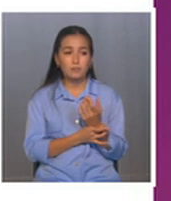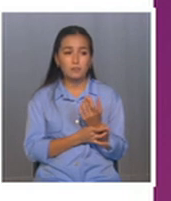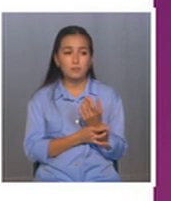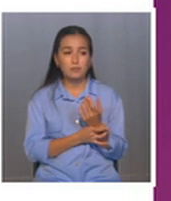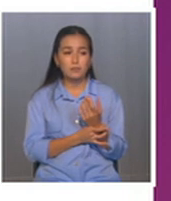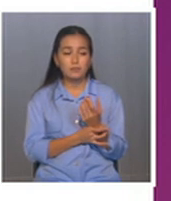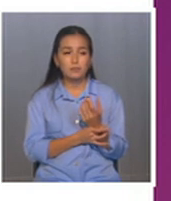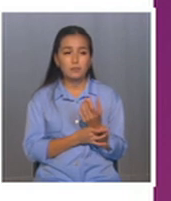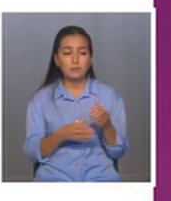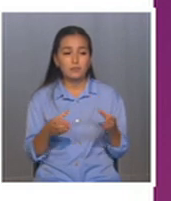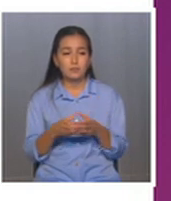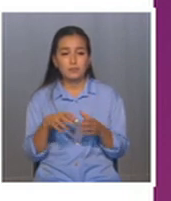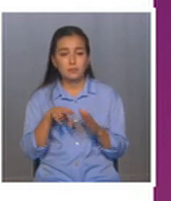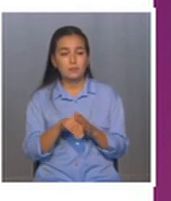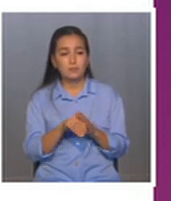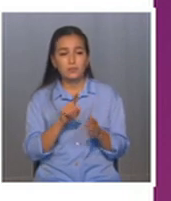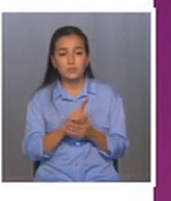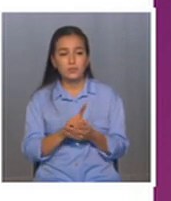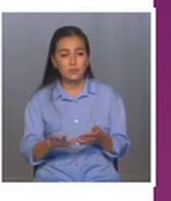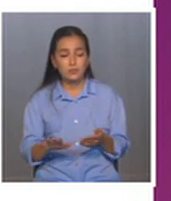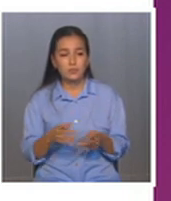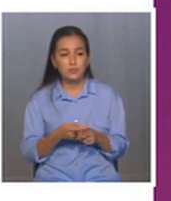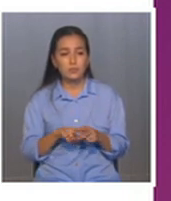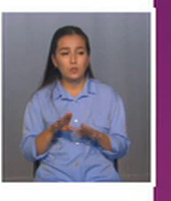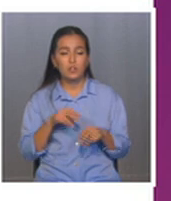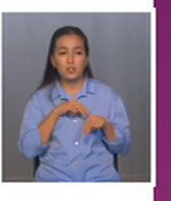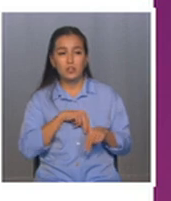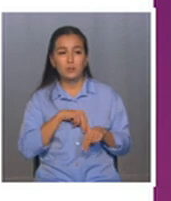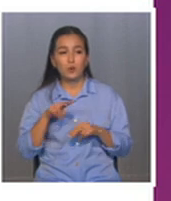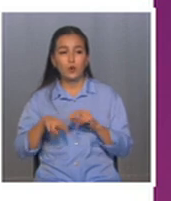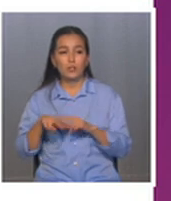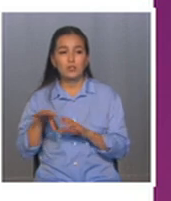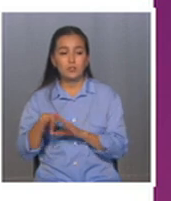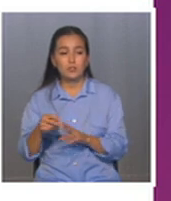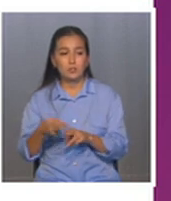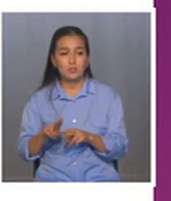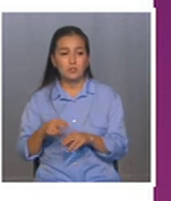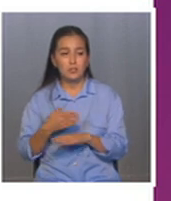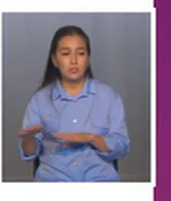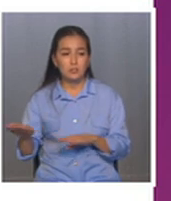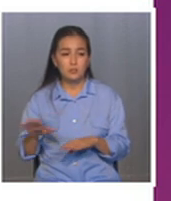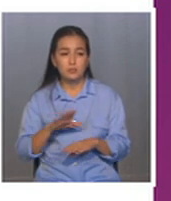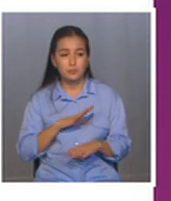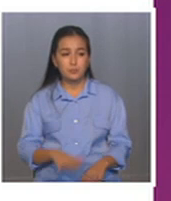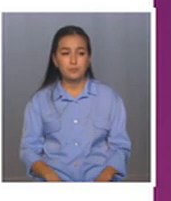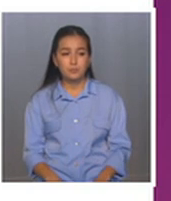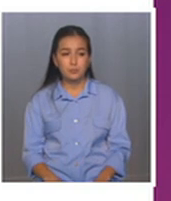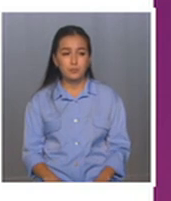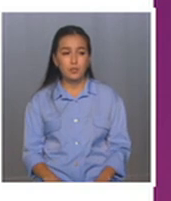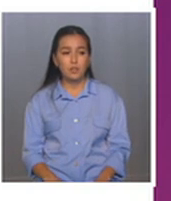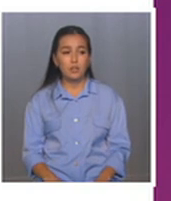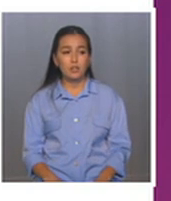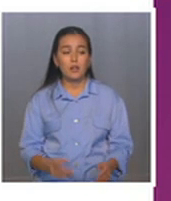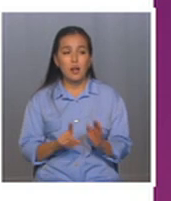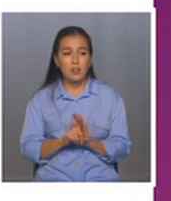тап өкілдеріне кіргізілмей, оларды тек еңбек құралдары қатарына жатқызылды деп айтамыз. Міне